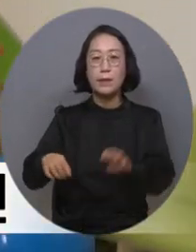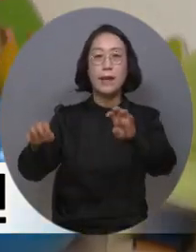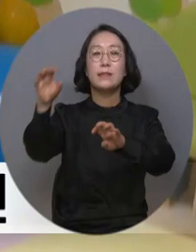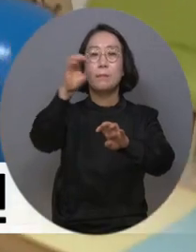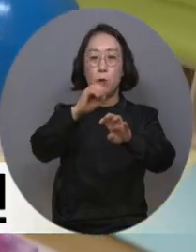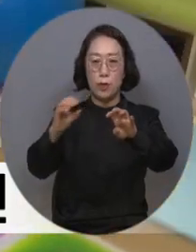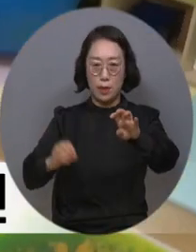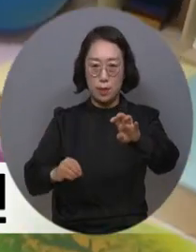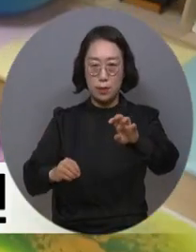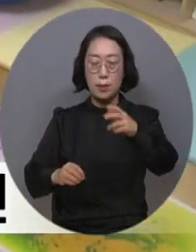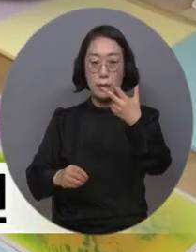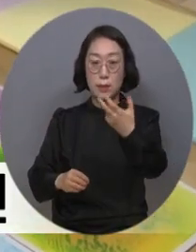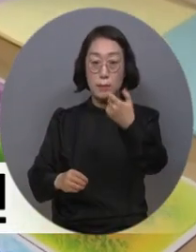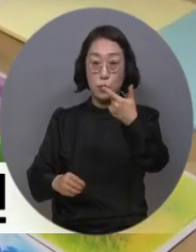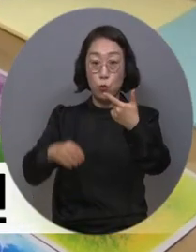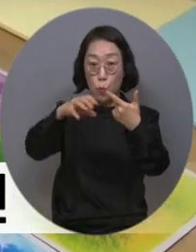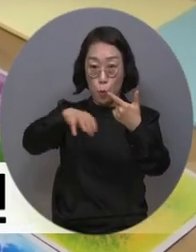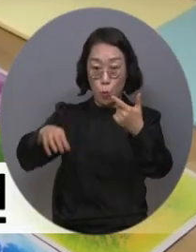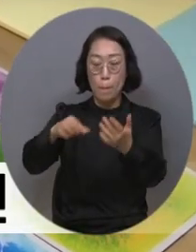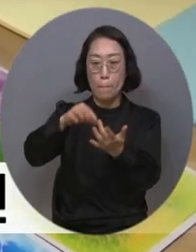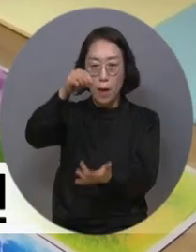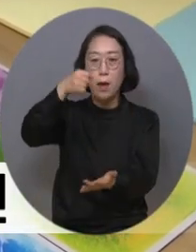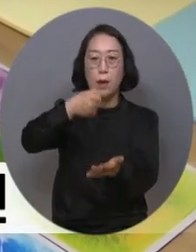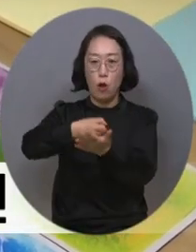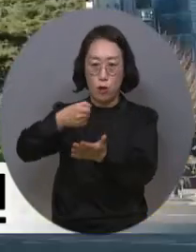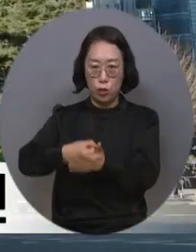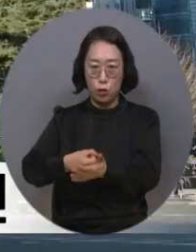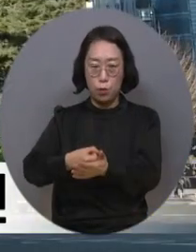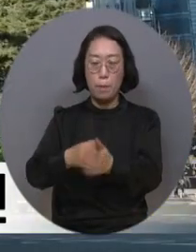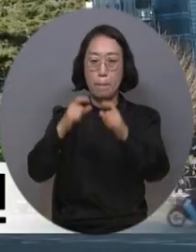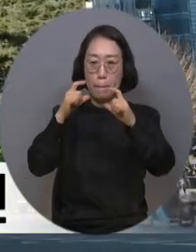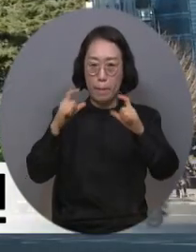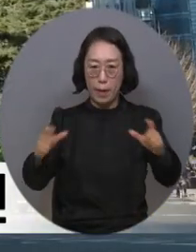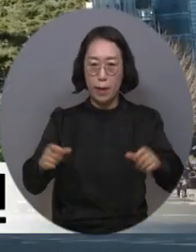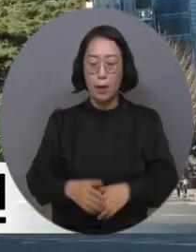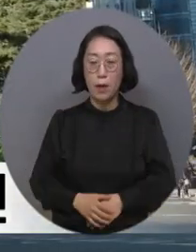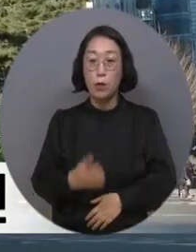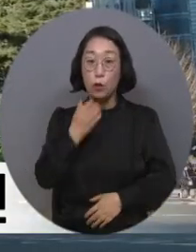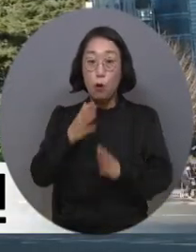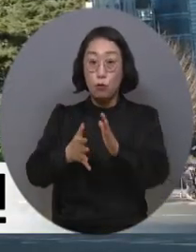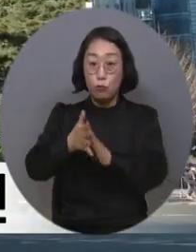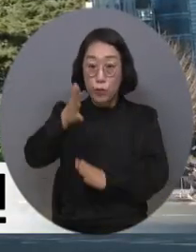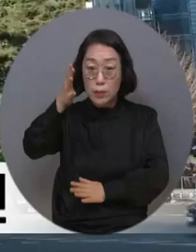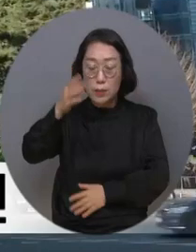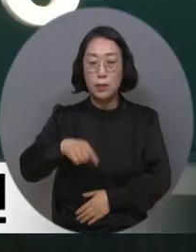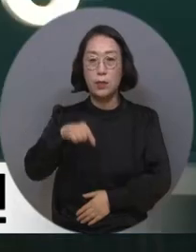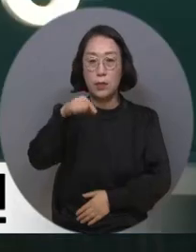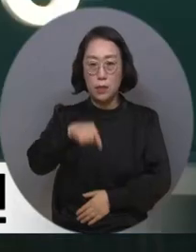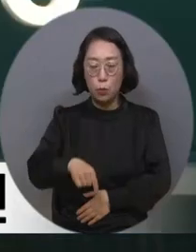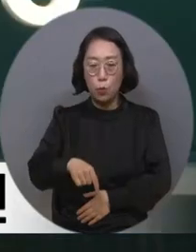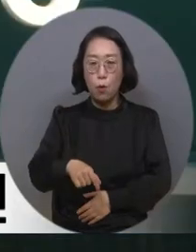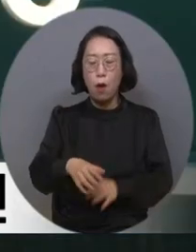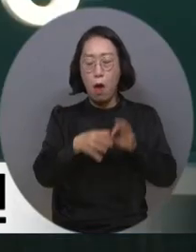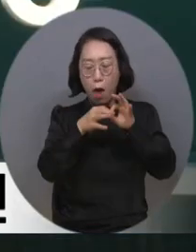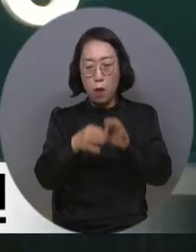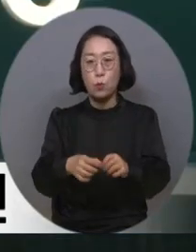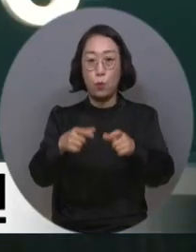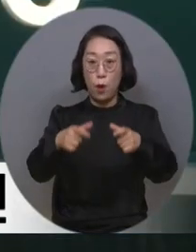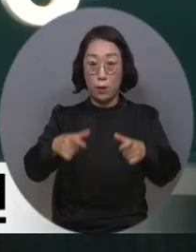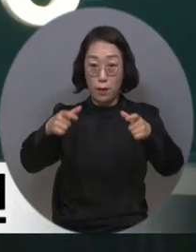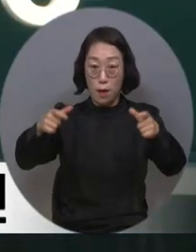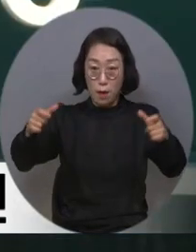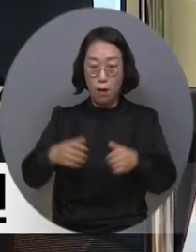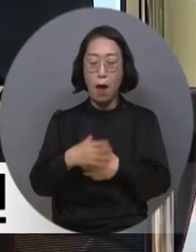40%에 해당하는 76개소를 선정했습니다 앞으로 서울시는 사업대상 어린이집을 지속 확대하고